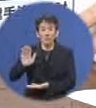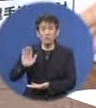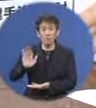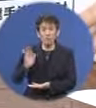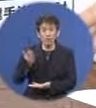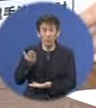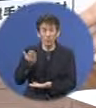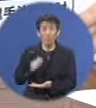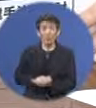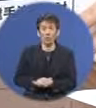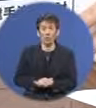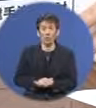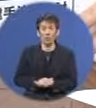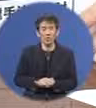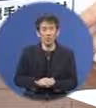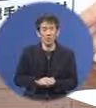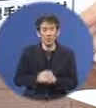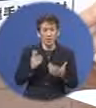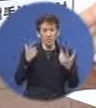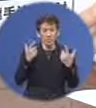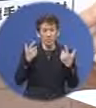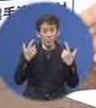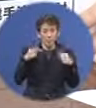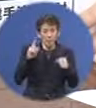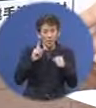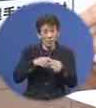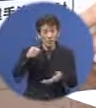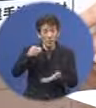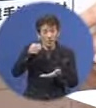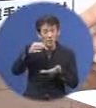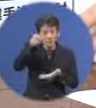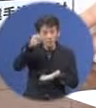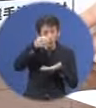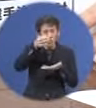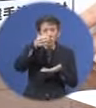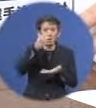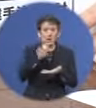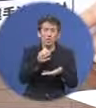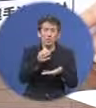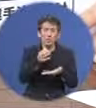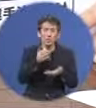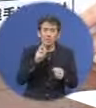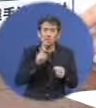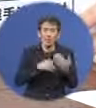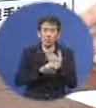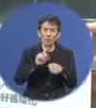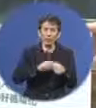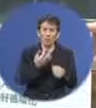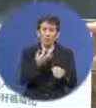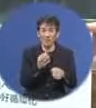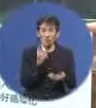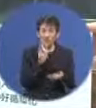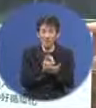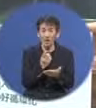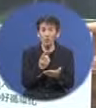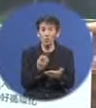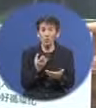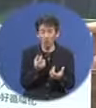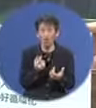フローの所得、つまり年々入ってくる所得はあんまり高くない、年金ぐらいしかない、ということ